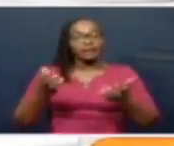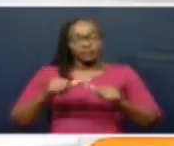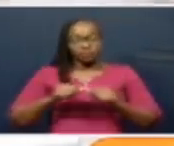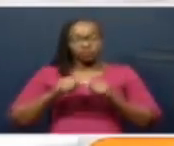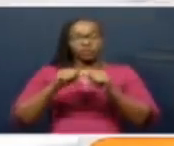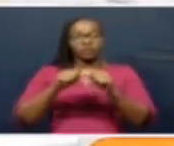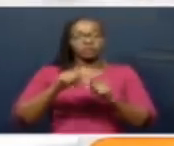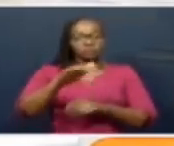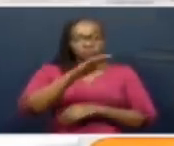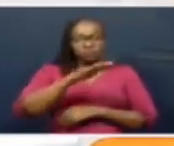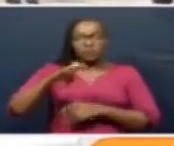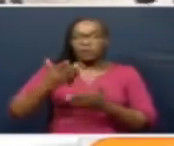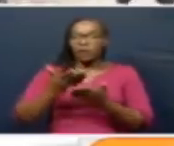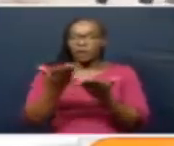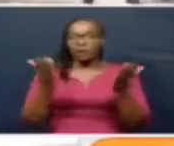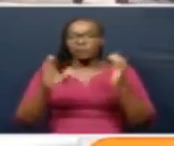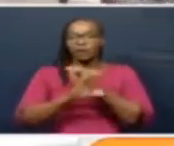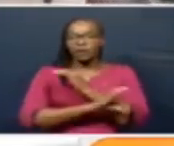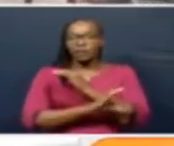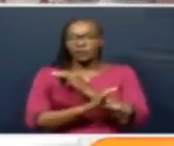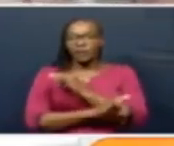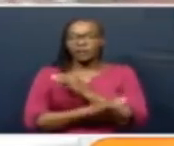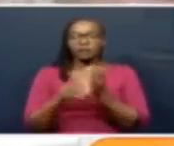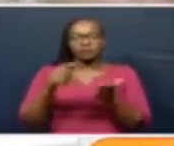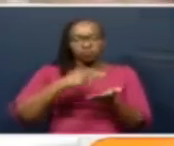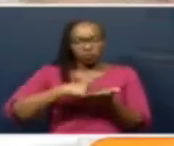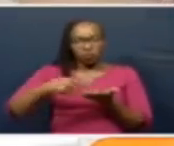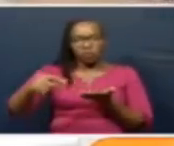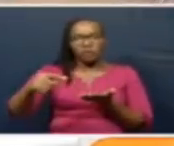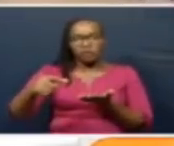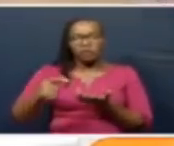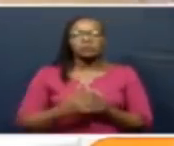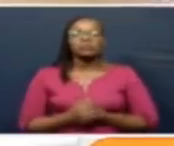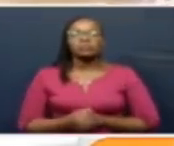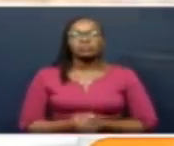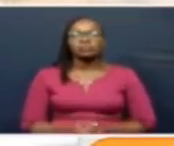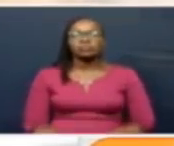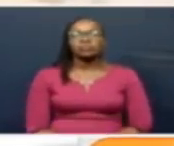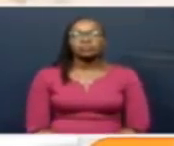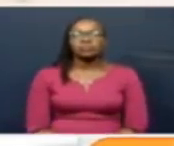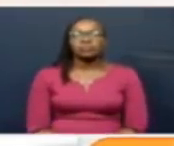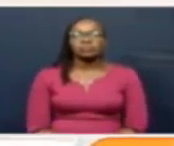katika sehemu kadhaa kote nchini kwa wiki nzima. Lora Utenu, Citizen Nipashe.